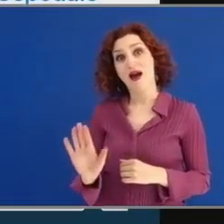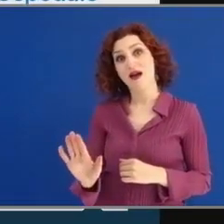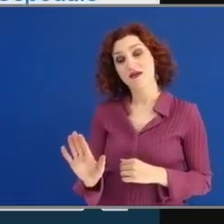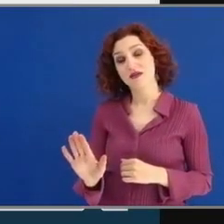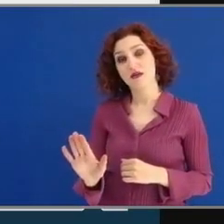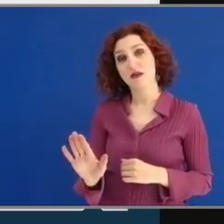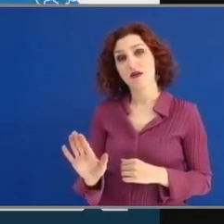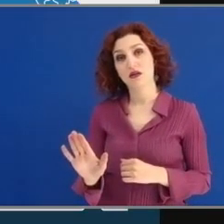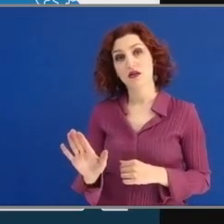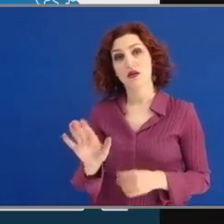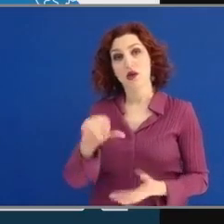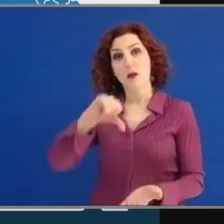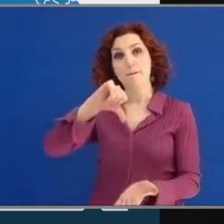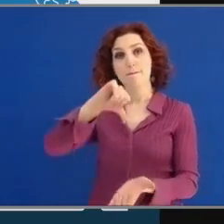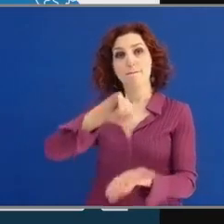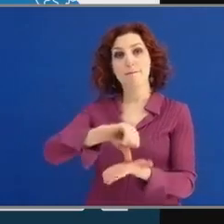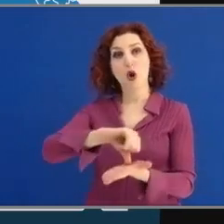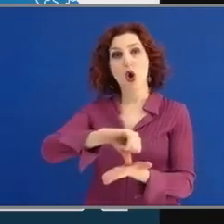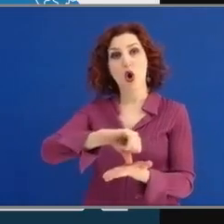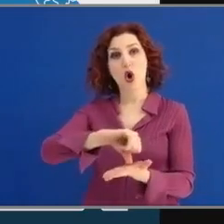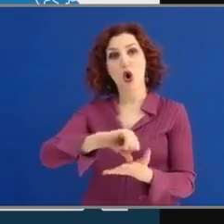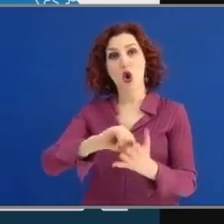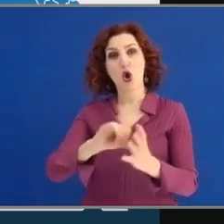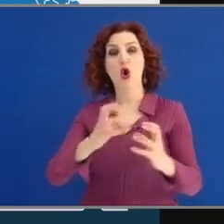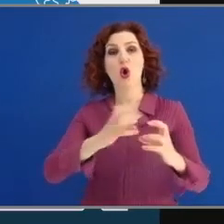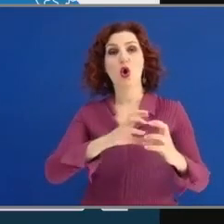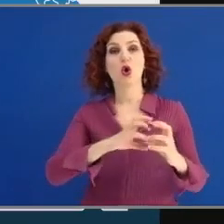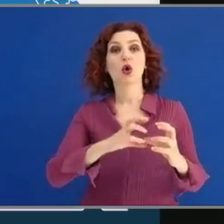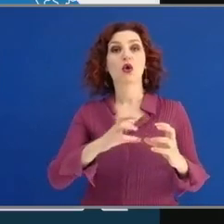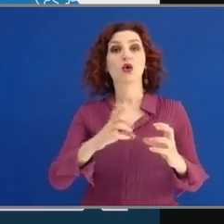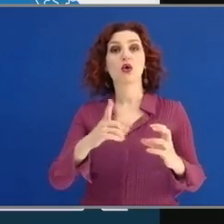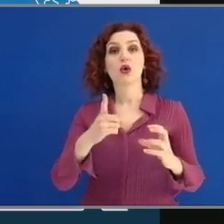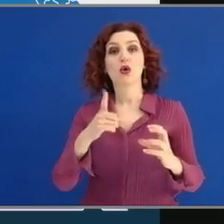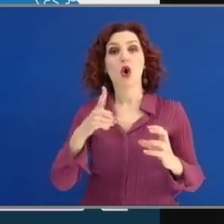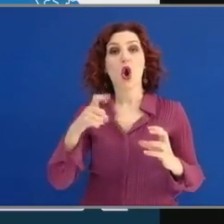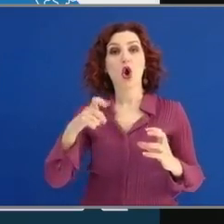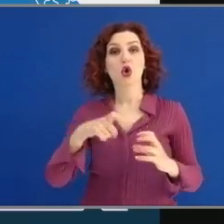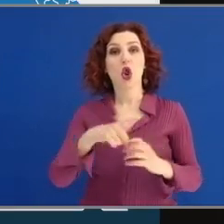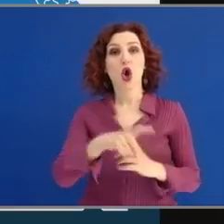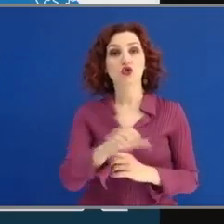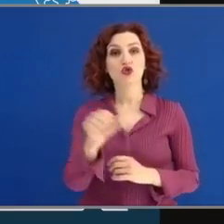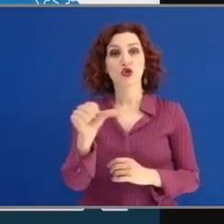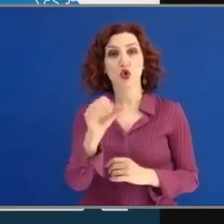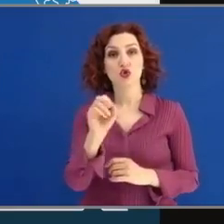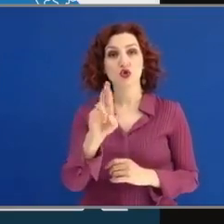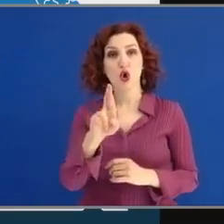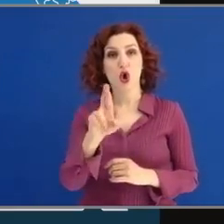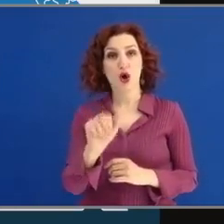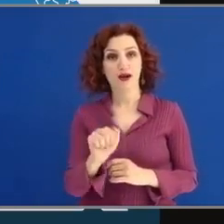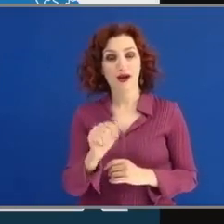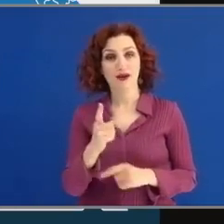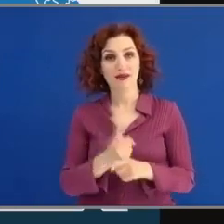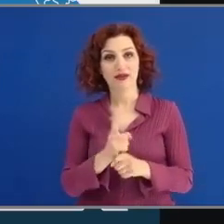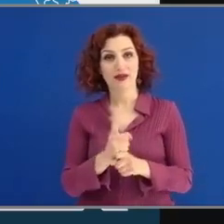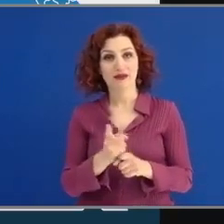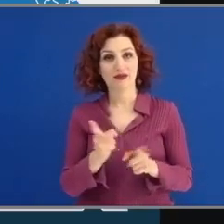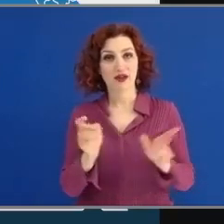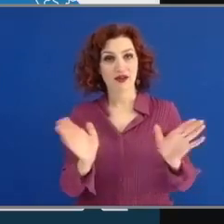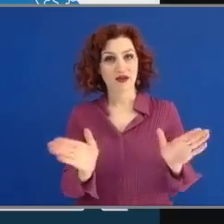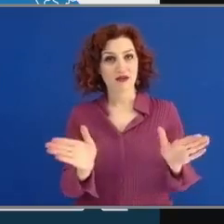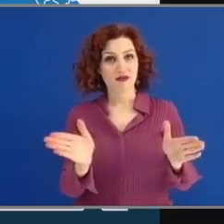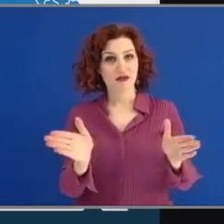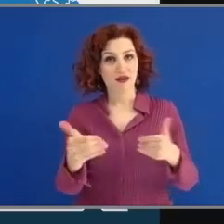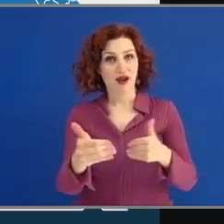del polo oncologico di Sora con l'acquisizione di una gamma camera e anche qui di un